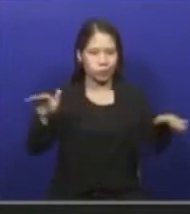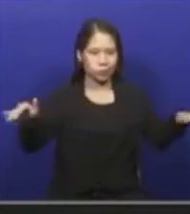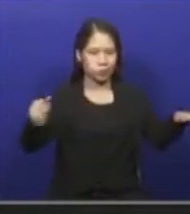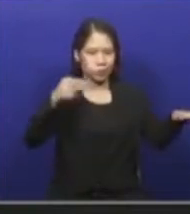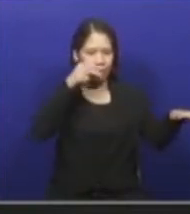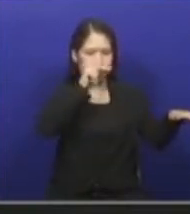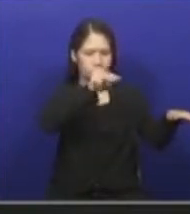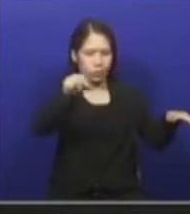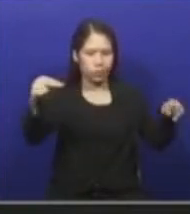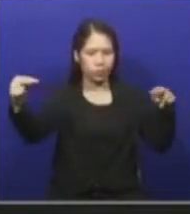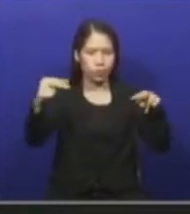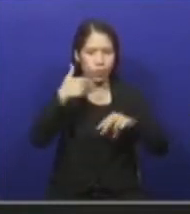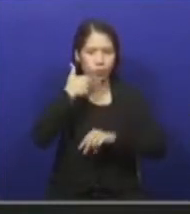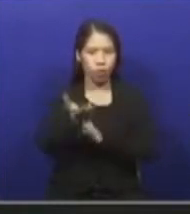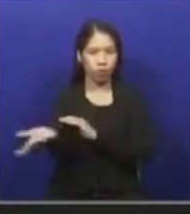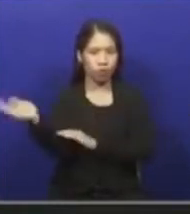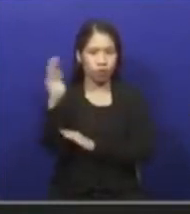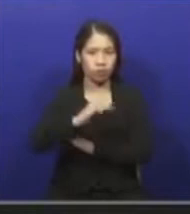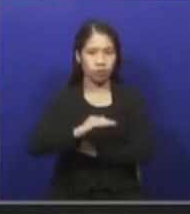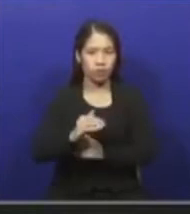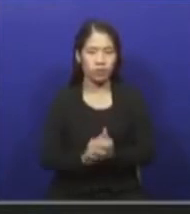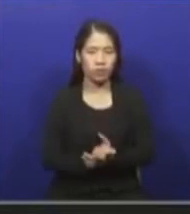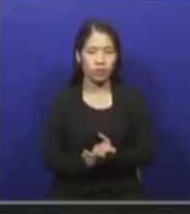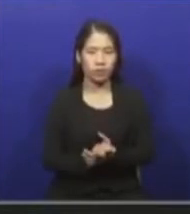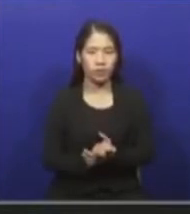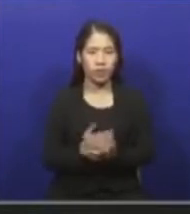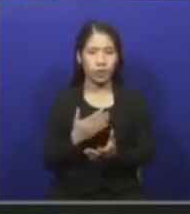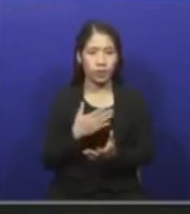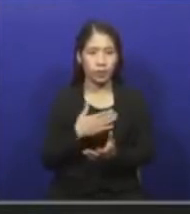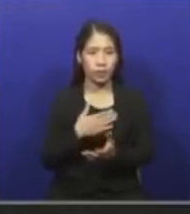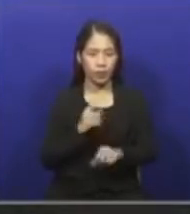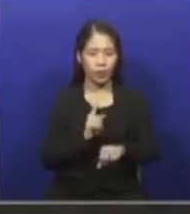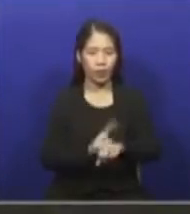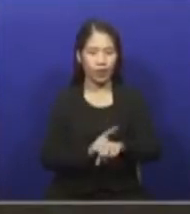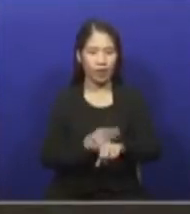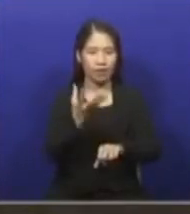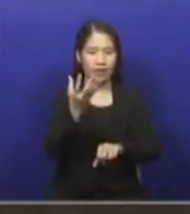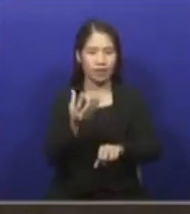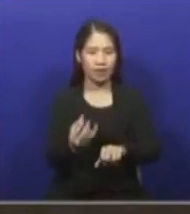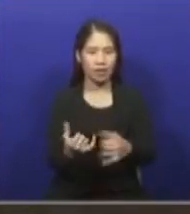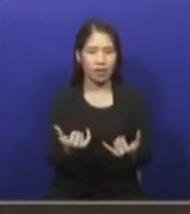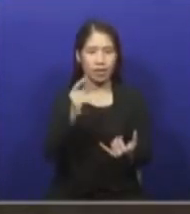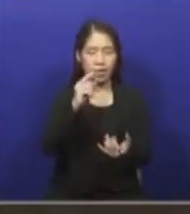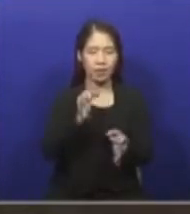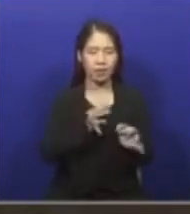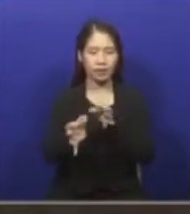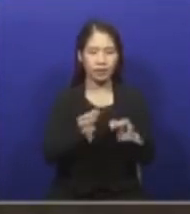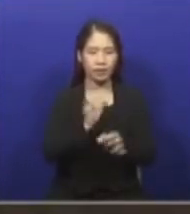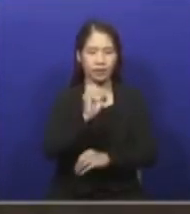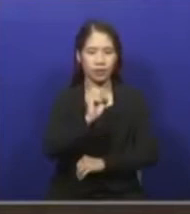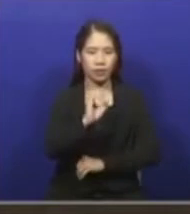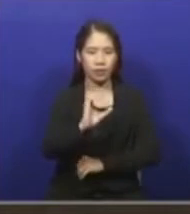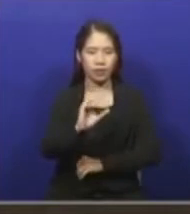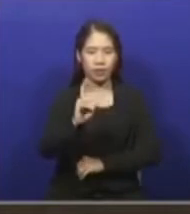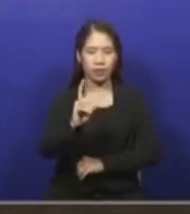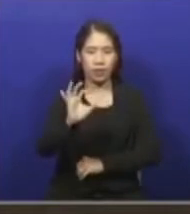อยู่ทุกวี่ทุกวันตลอดเวลานั่นเองผมจะขอใช้เวลาที่เหลือในการอภิปรายครั้งนี้เพื่ออภิปรายรายละเอียดของ OCDS แบบพอสังเ